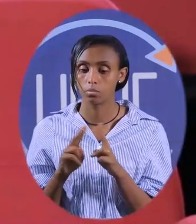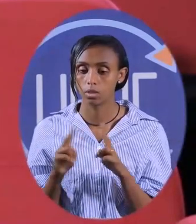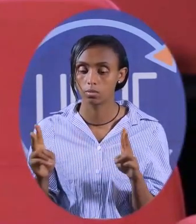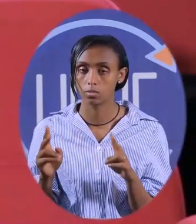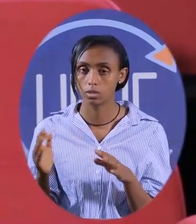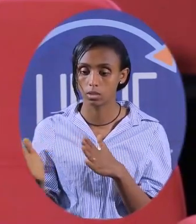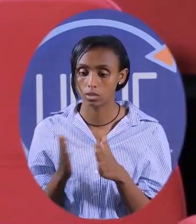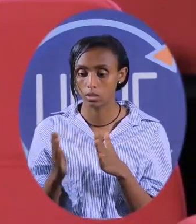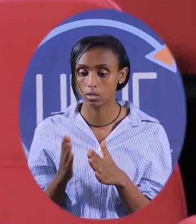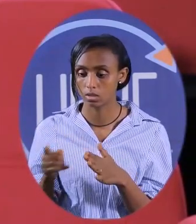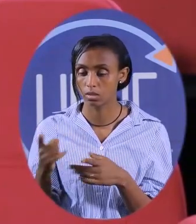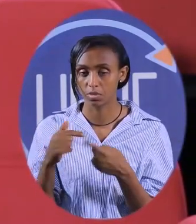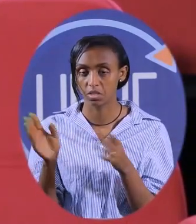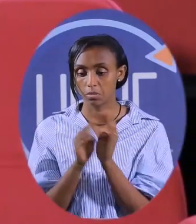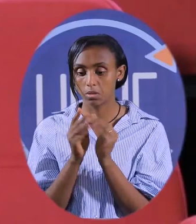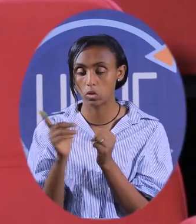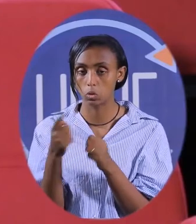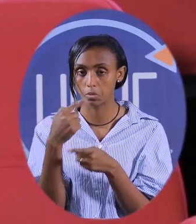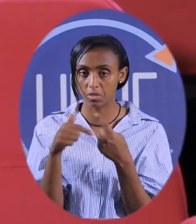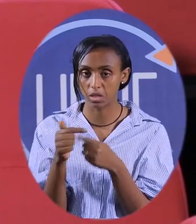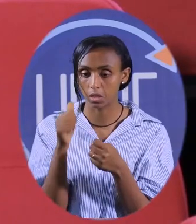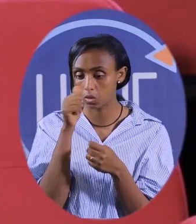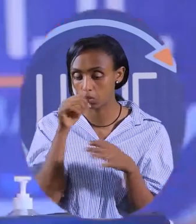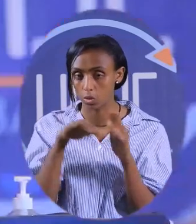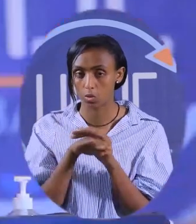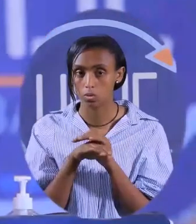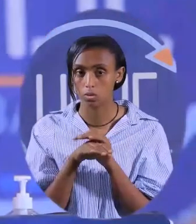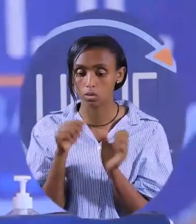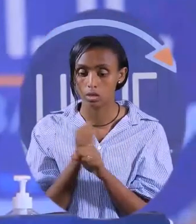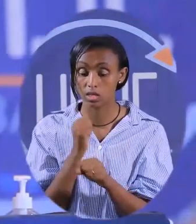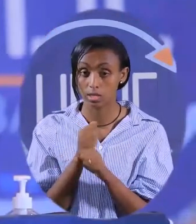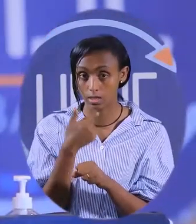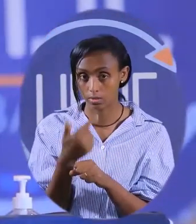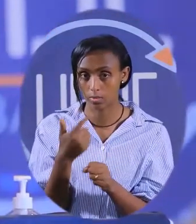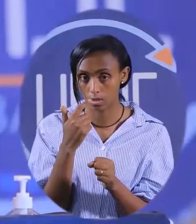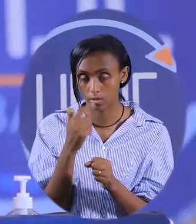ብለን ጸዳ ብለን እንመጣለን ስብሰባ ሲሆን፣ እኔ ኢትዮጵያ ውስጥ በደንብ ስራ ይሰራል ሲባል